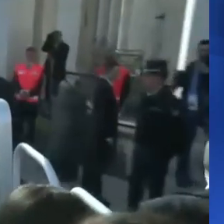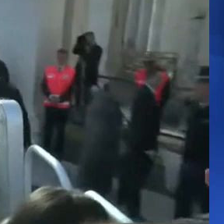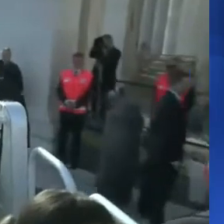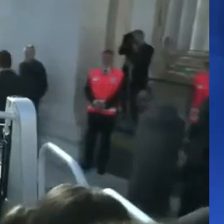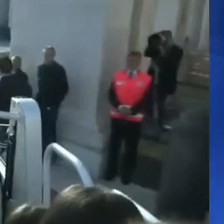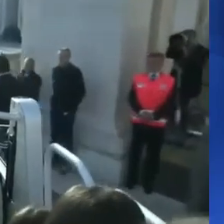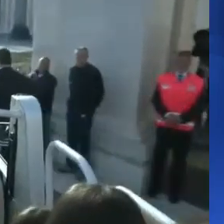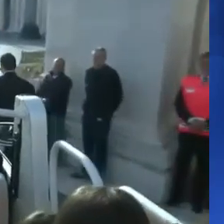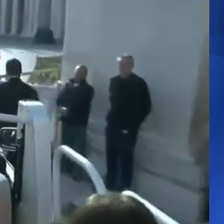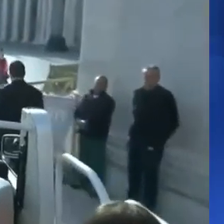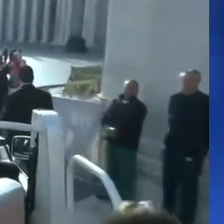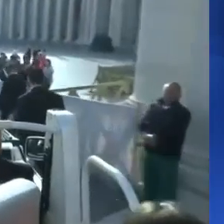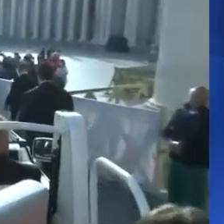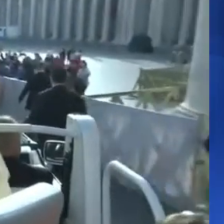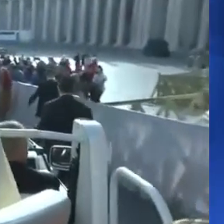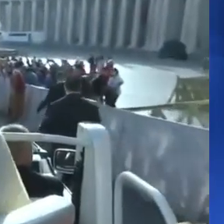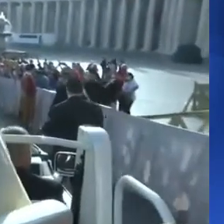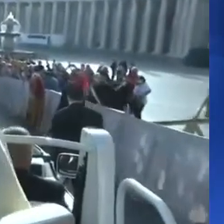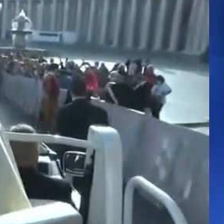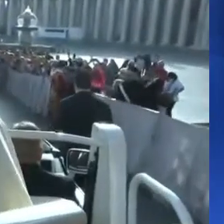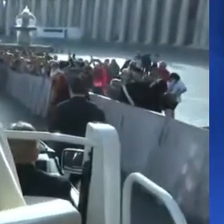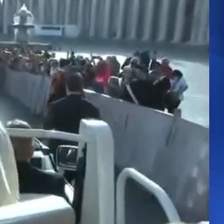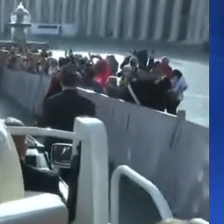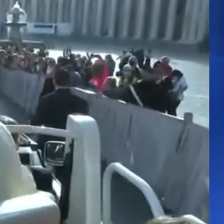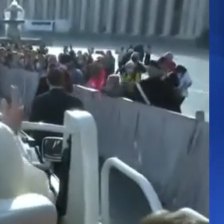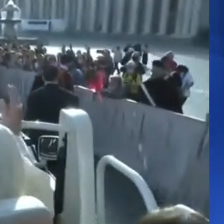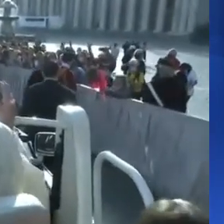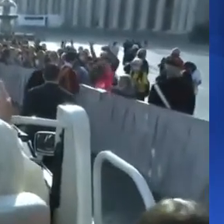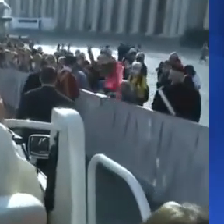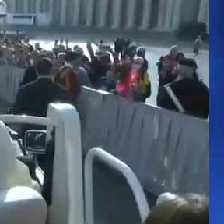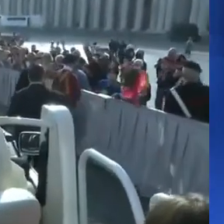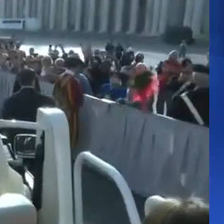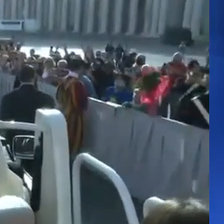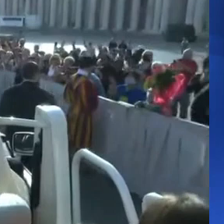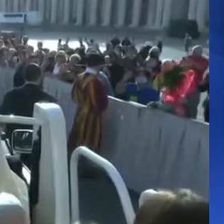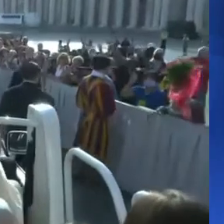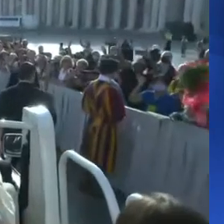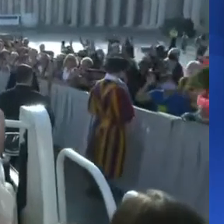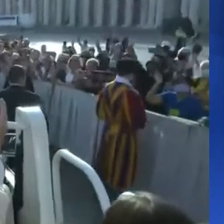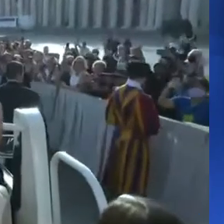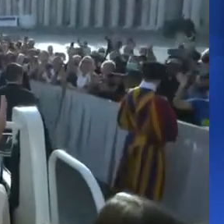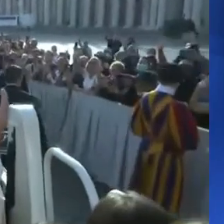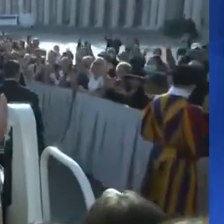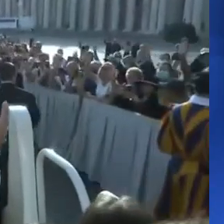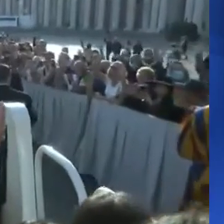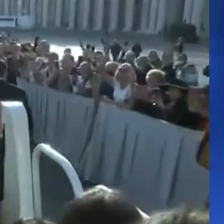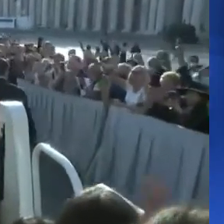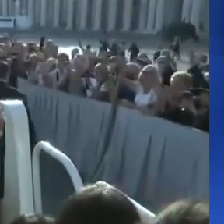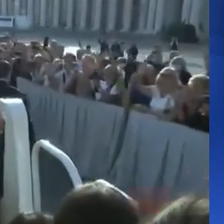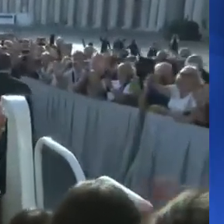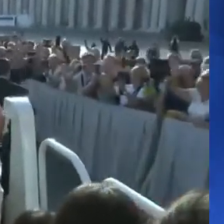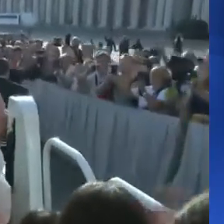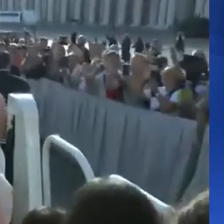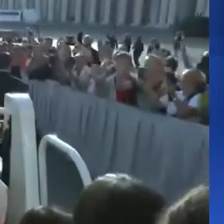الجمهورية العربية السورية، إلى المؤمنين القادمين من الأرض المقدسة، إلى المؤمنين القادمين